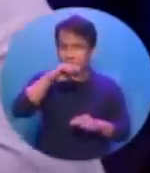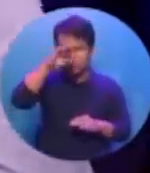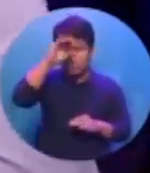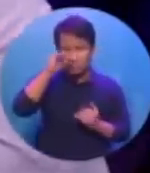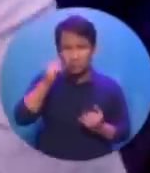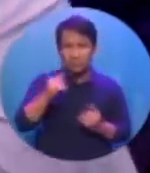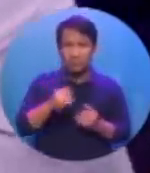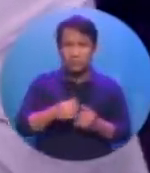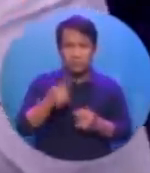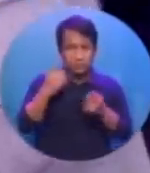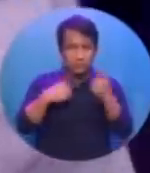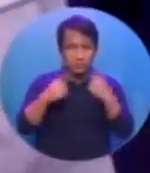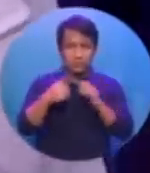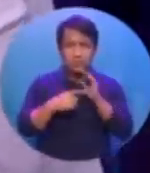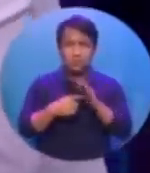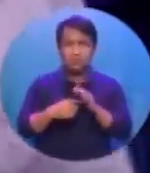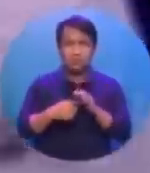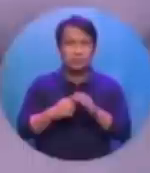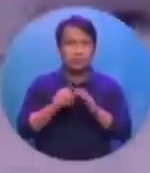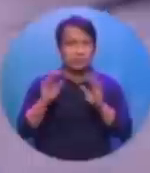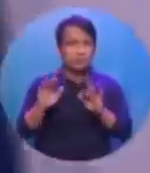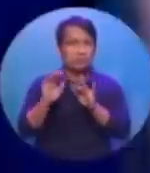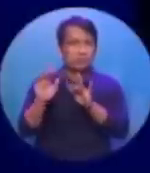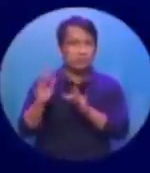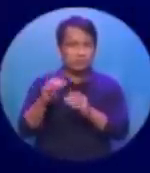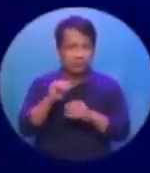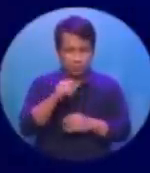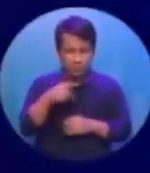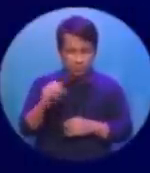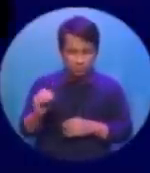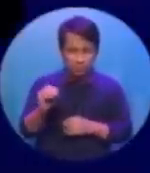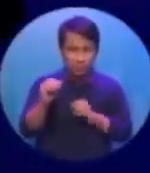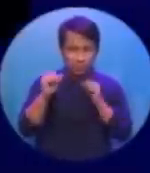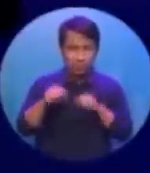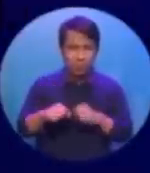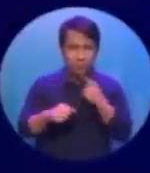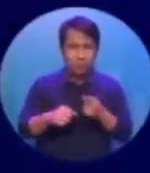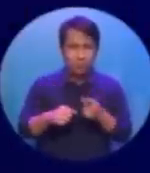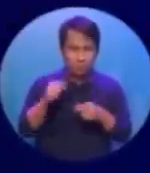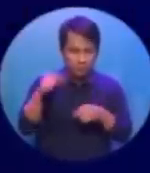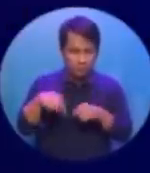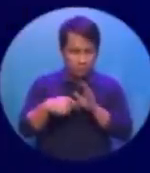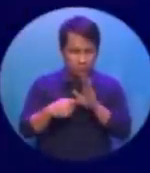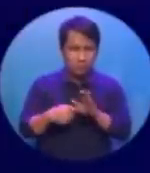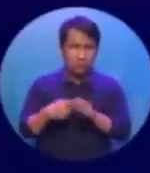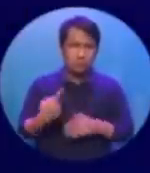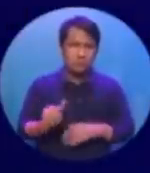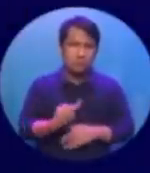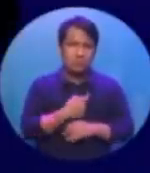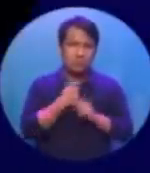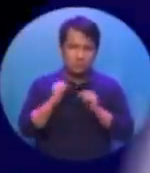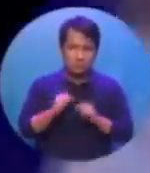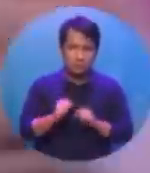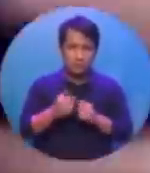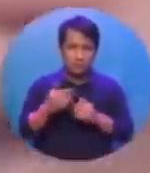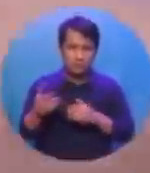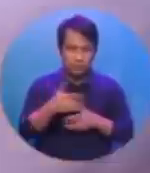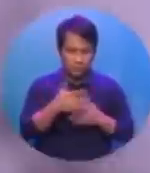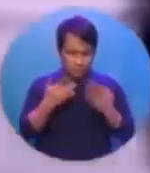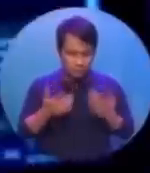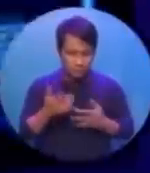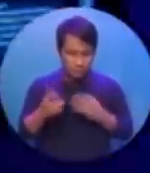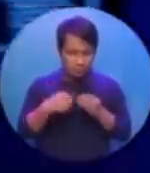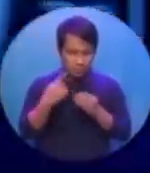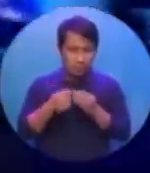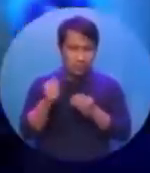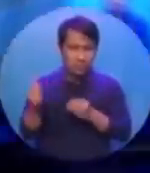Crying face, crying face, crying face. Di nyo man na naisip yung apo nyo po yan. Di po yan aso. Masakit man sabihin, wala po kayong puso. Yan